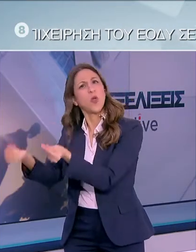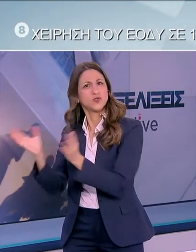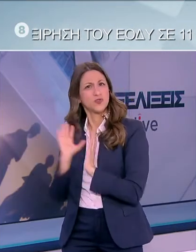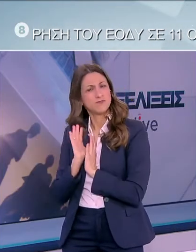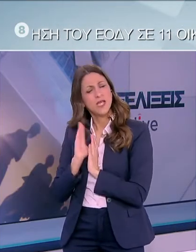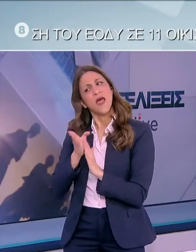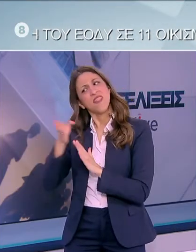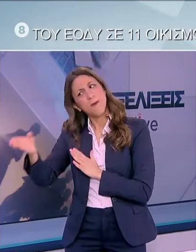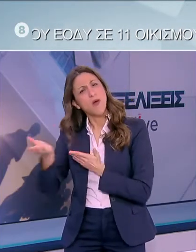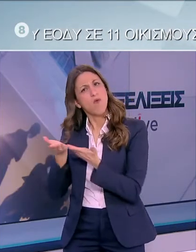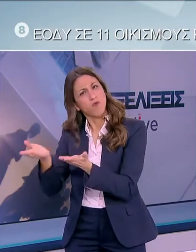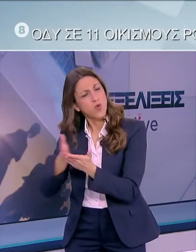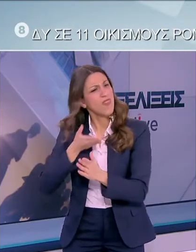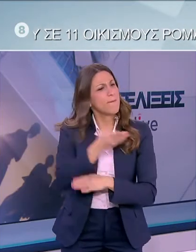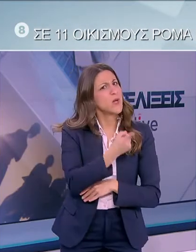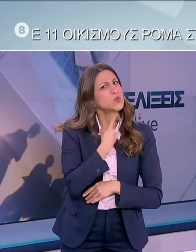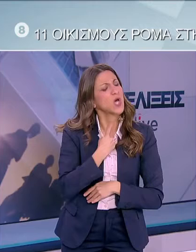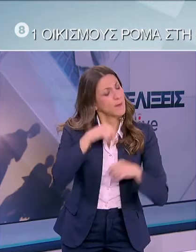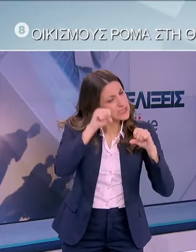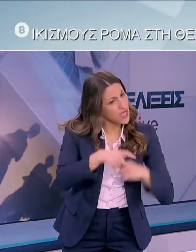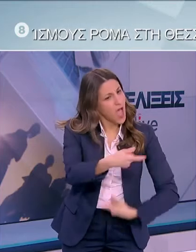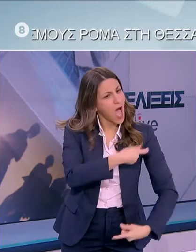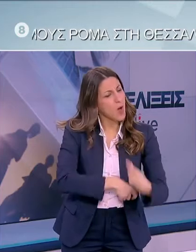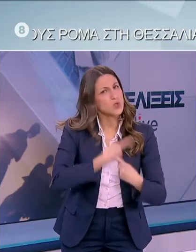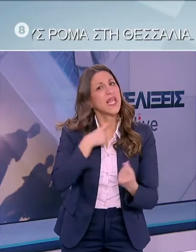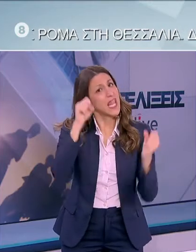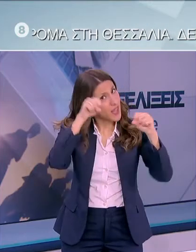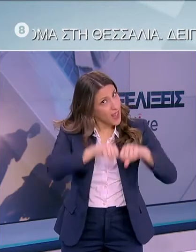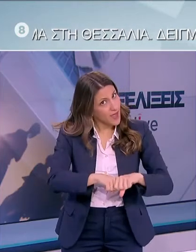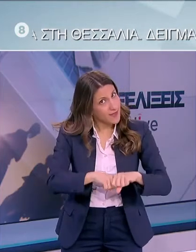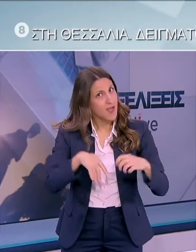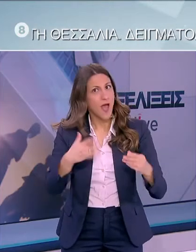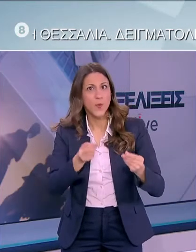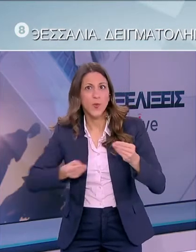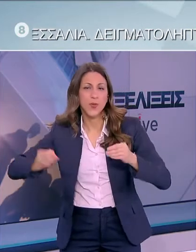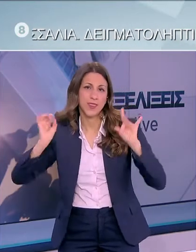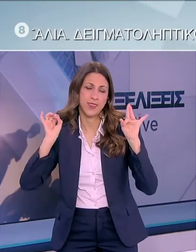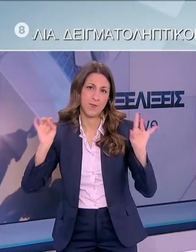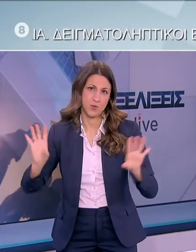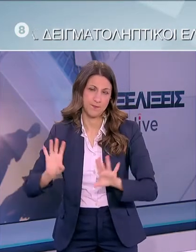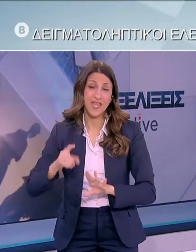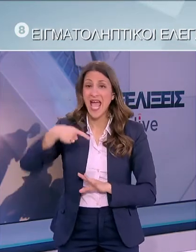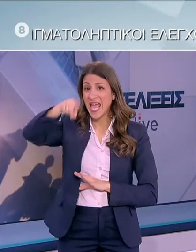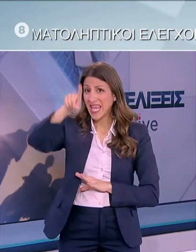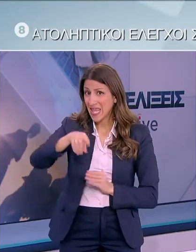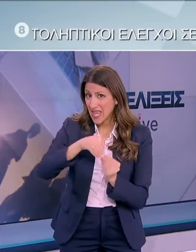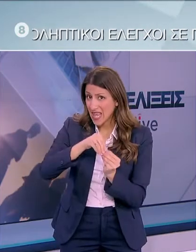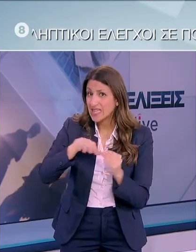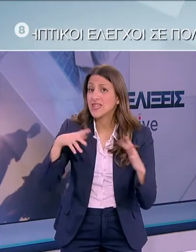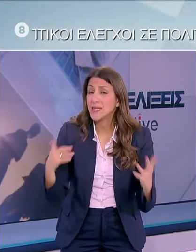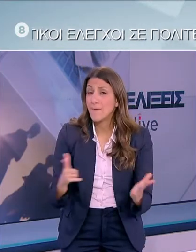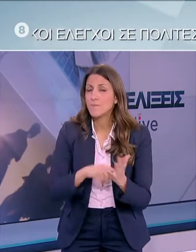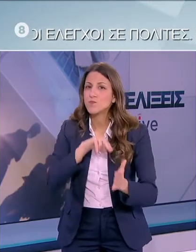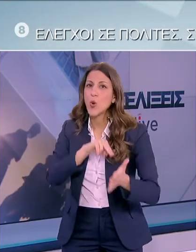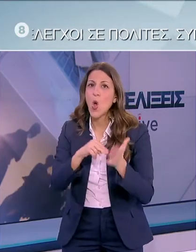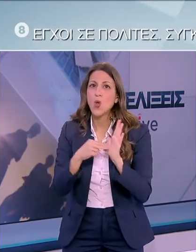και στο φούρνο και στο ζαχαροπλαστείο της γειτονιάς να αγοράσουμε γλυκά. Θέλω να το επαναλάβω. Ένα είναι το μεγάλο στοίχημα της ημέρας. Μη θέσουμε σε